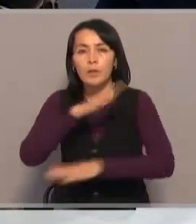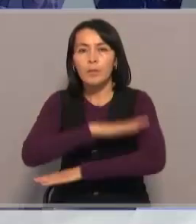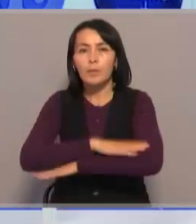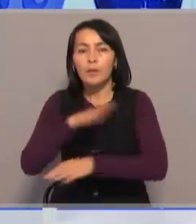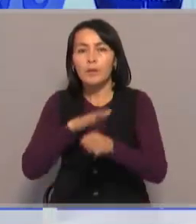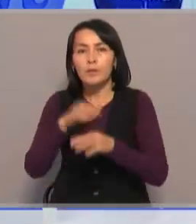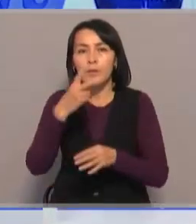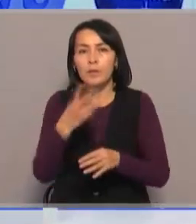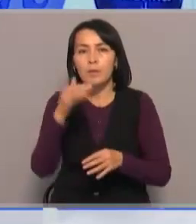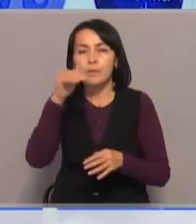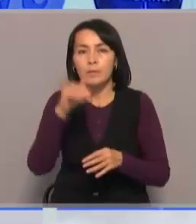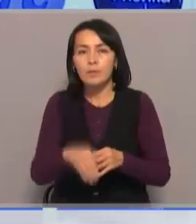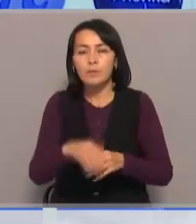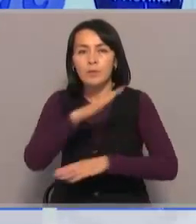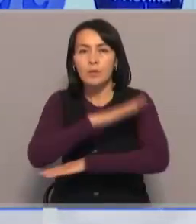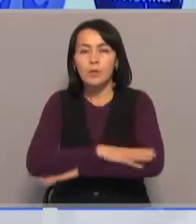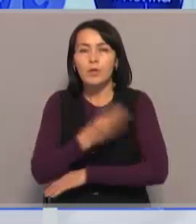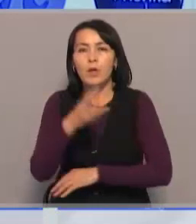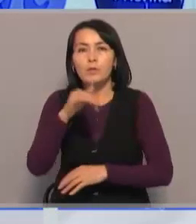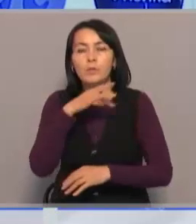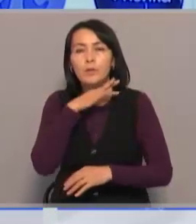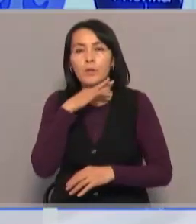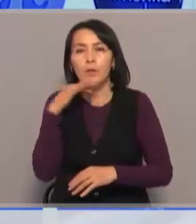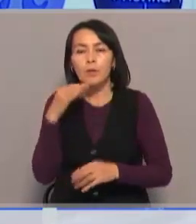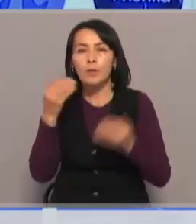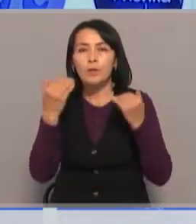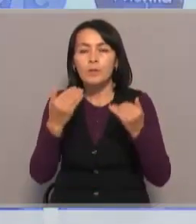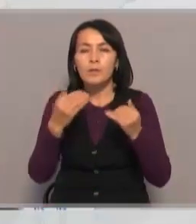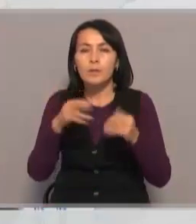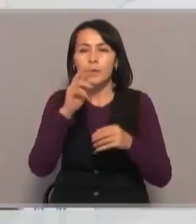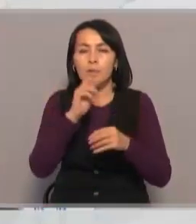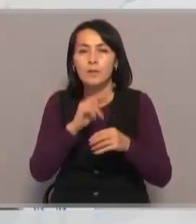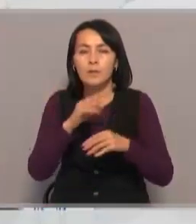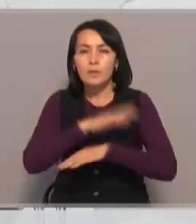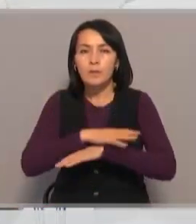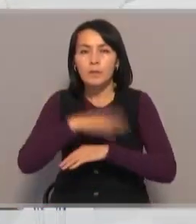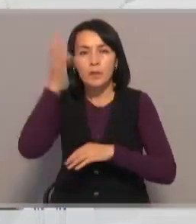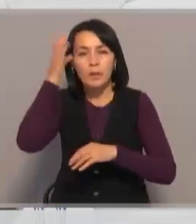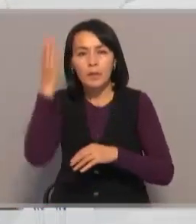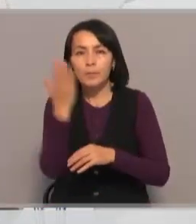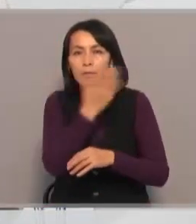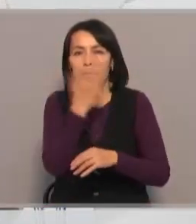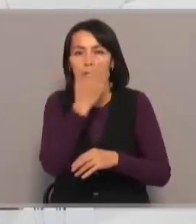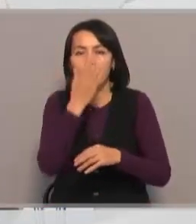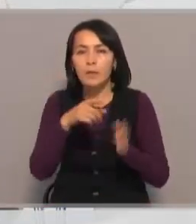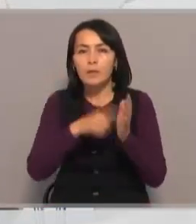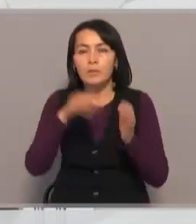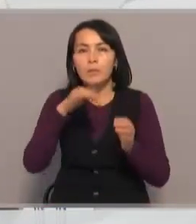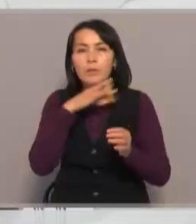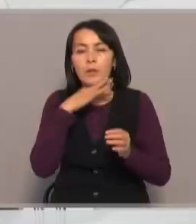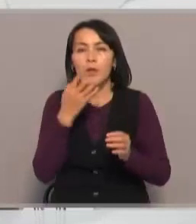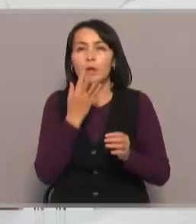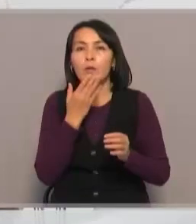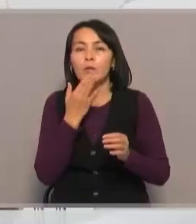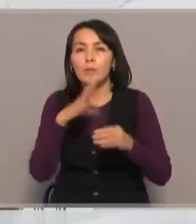бойынша 25 мыңға жуық сабақ, 3 мыңнан аса интерактивті сабақтар, 1000-нан аса ғылыми фильмдер мен 70 мыңнан аса